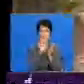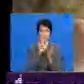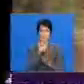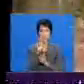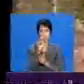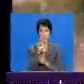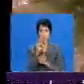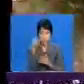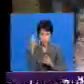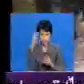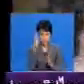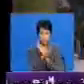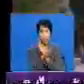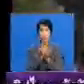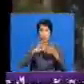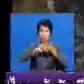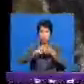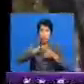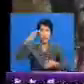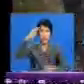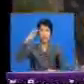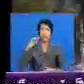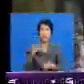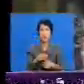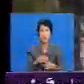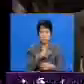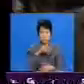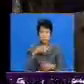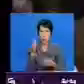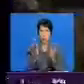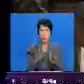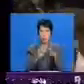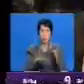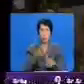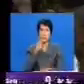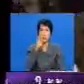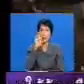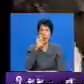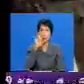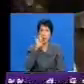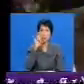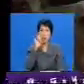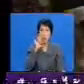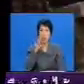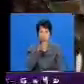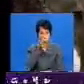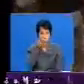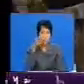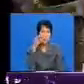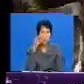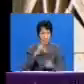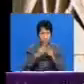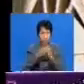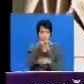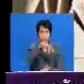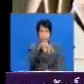19สถานีย่อยร่วมมือกับทหารและฝ่ายปกครองร่วม700นายใช้กฎอัยการศึกปิดล้อมตรวจค้นบ้านพักต้องสงสัย25จุด